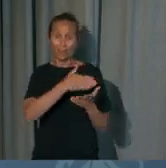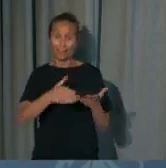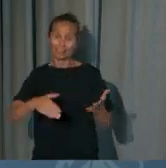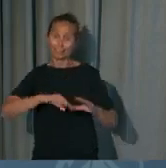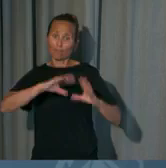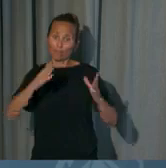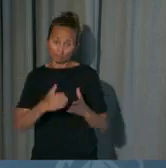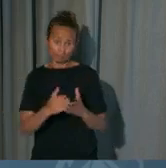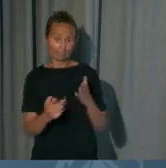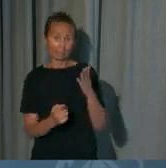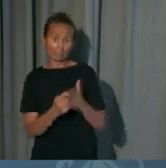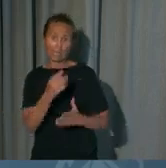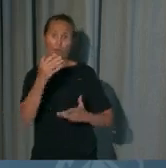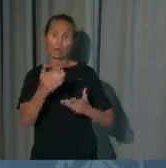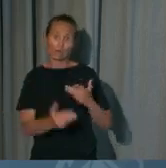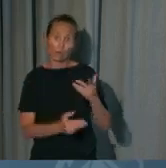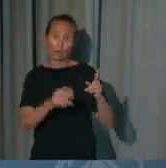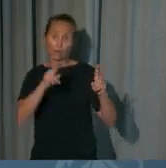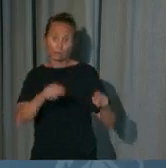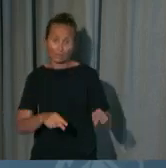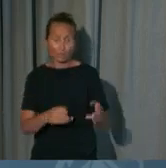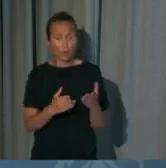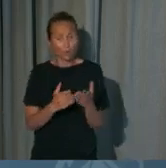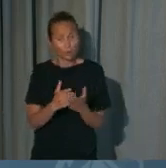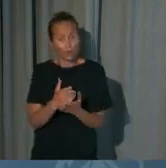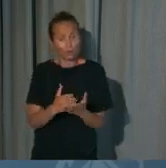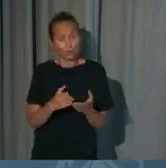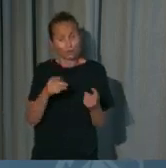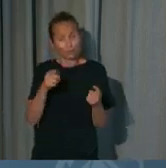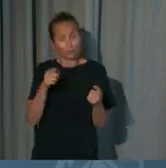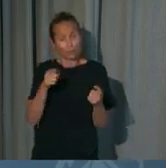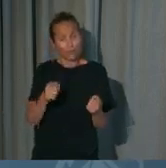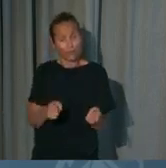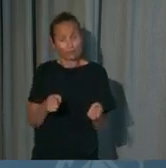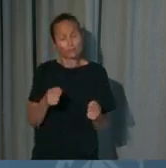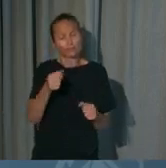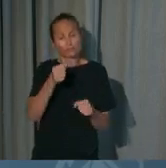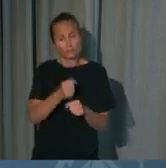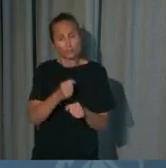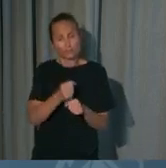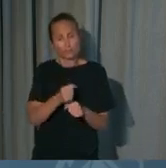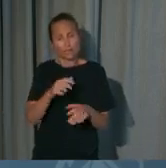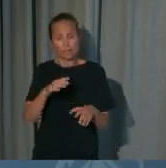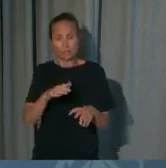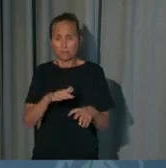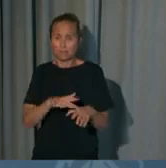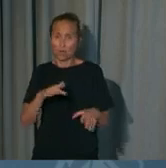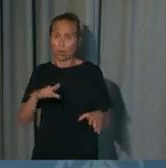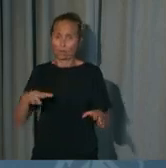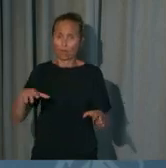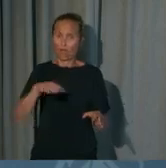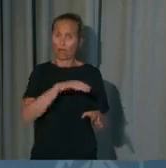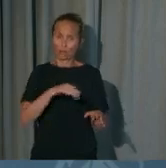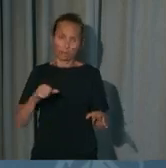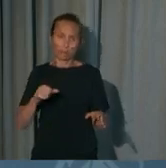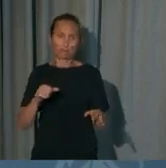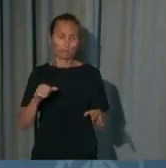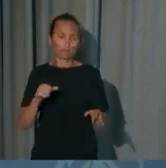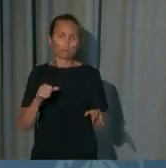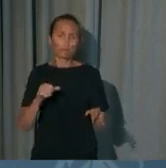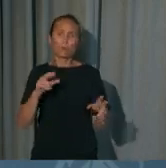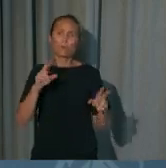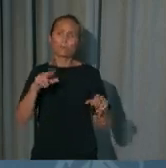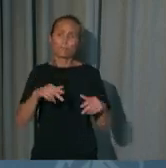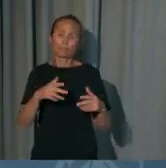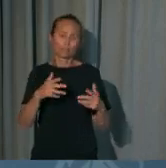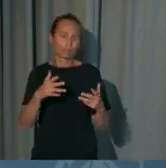der uansett. Og denne saken har virkelig berørt oss alle i det lyset,